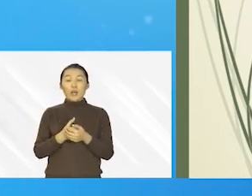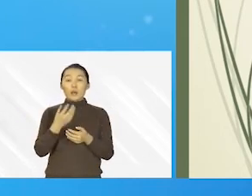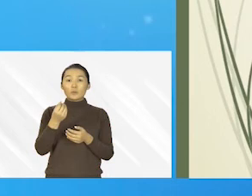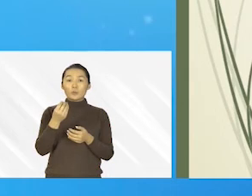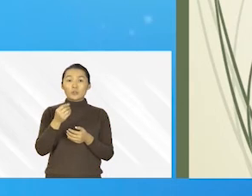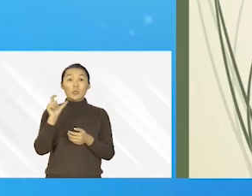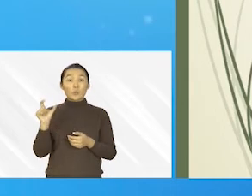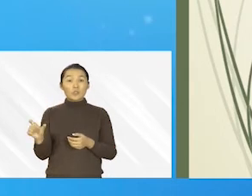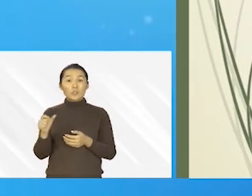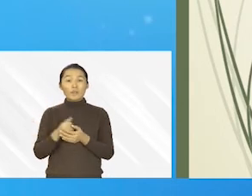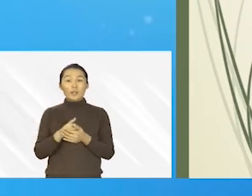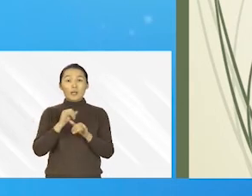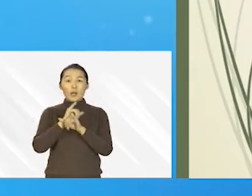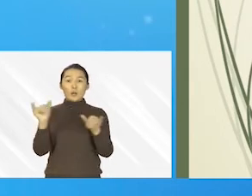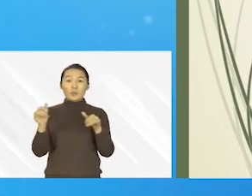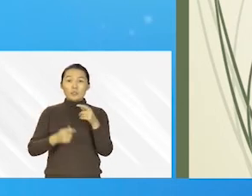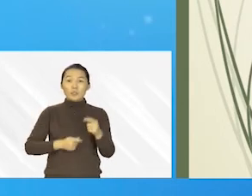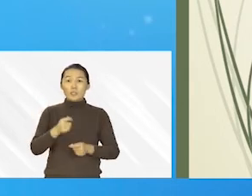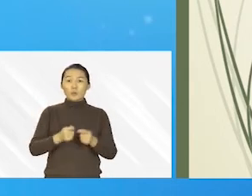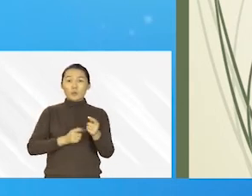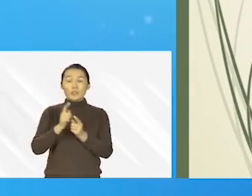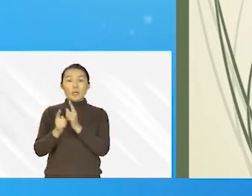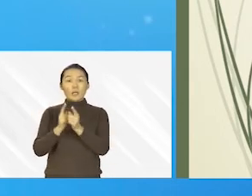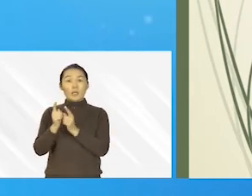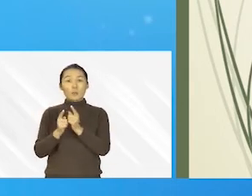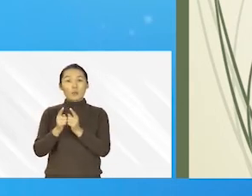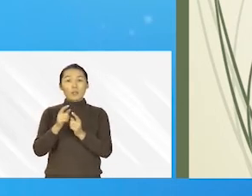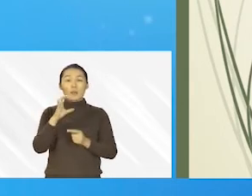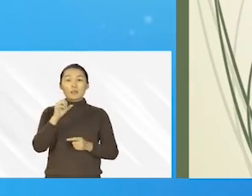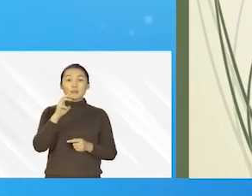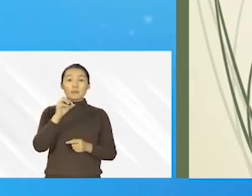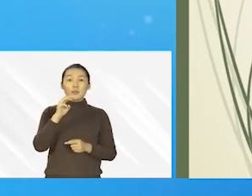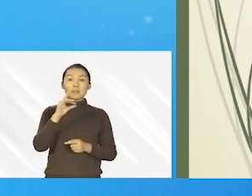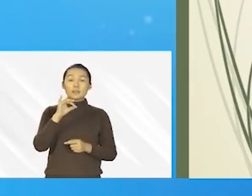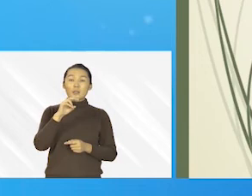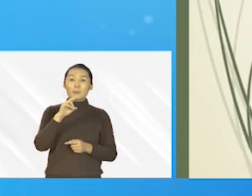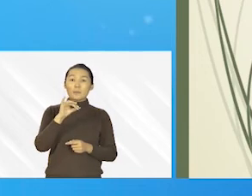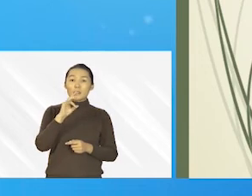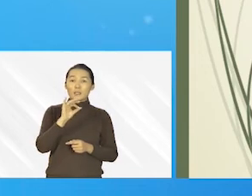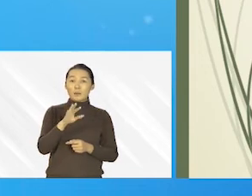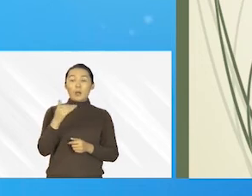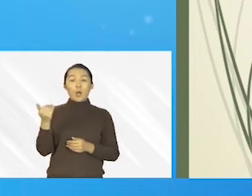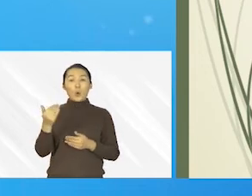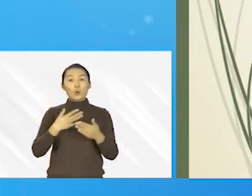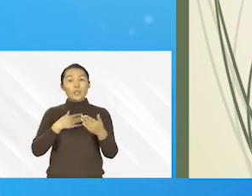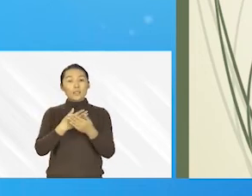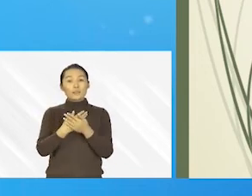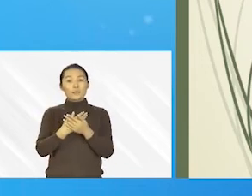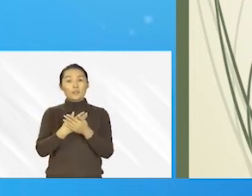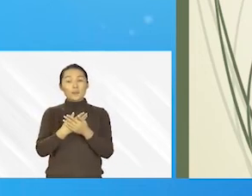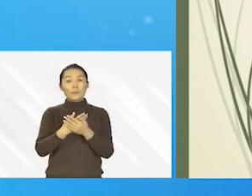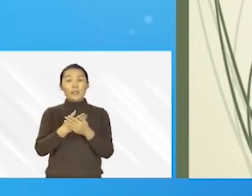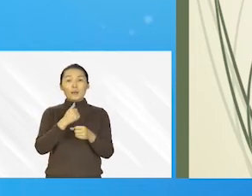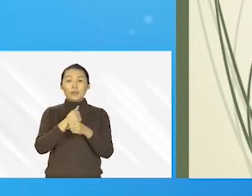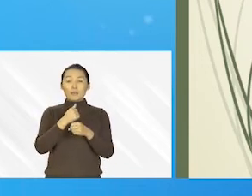и у человека, рост регулируется гормоном гипофиза, соматотропином. Он активно вырабатывается в